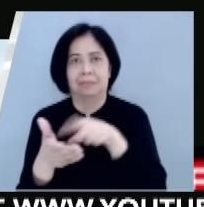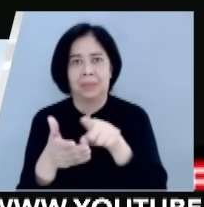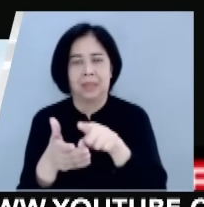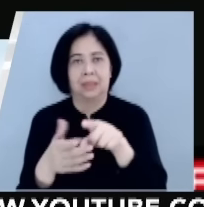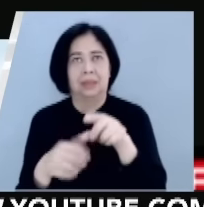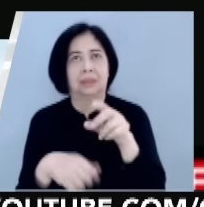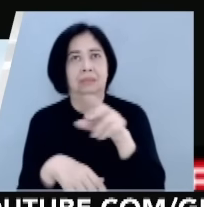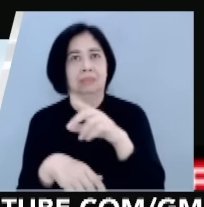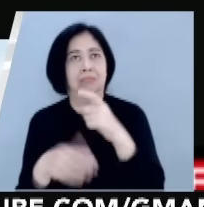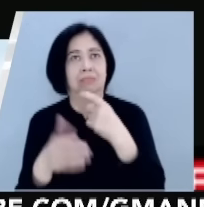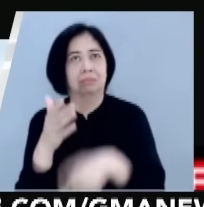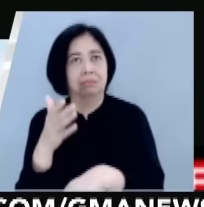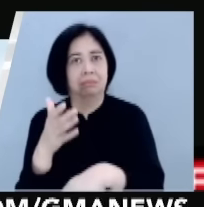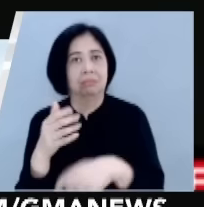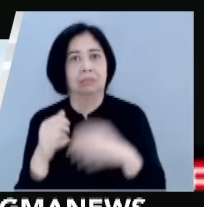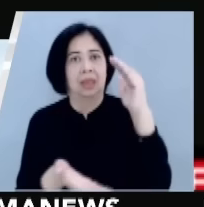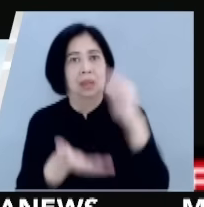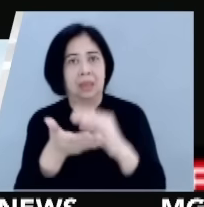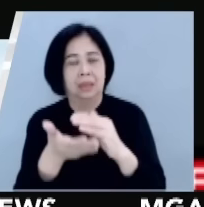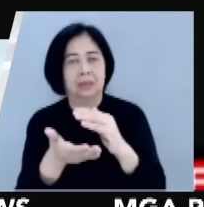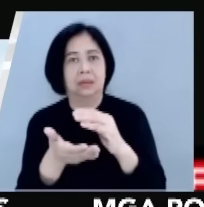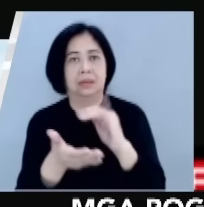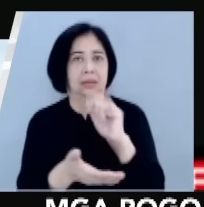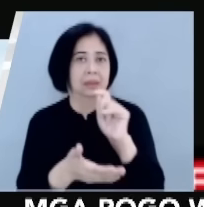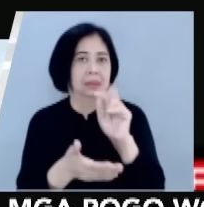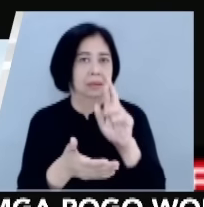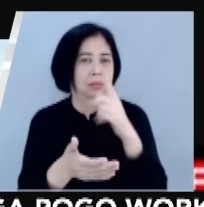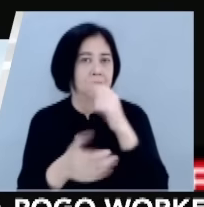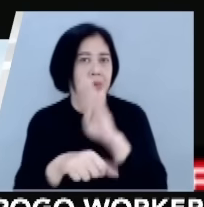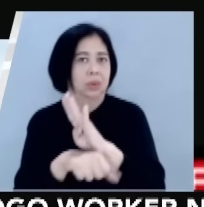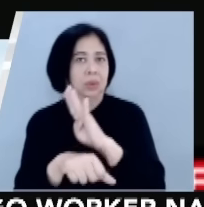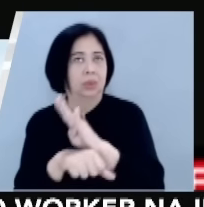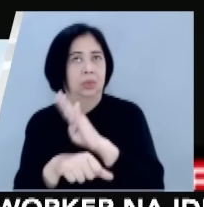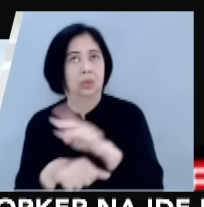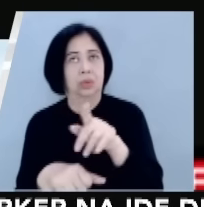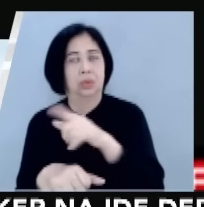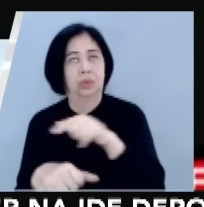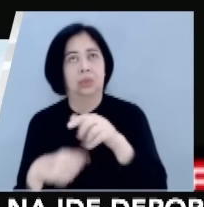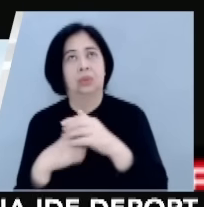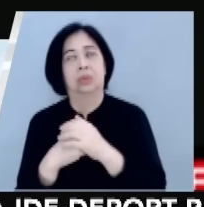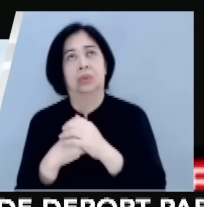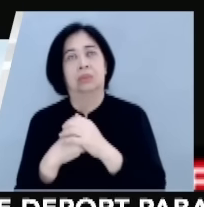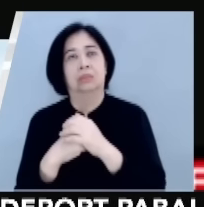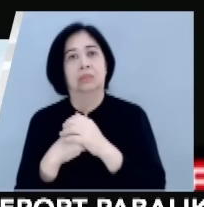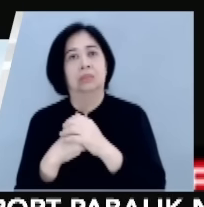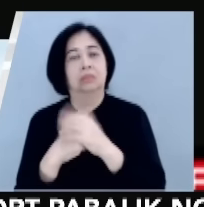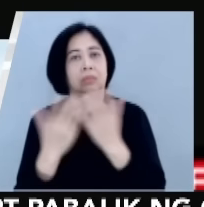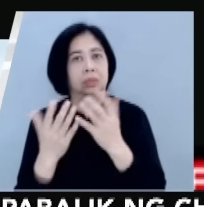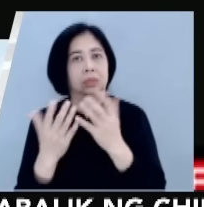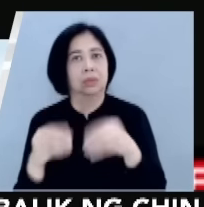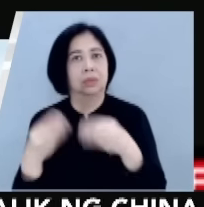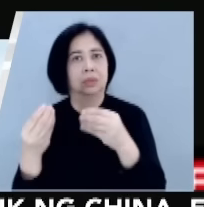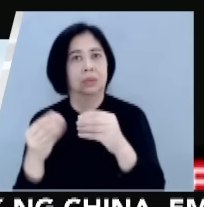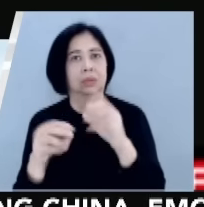lesser income tax because the businesses are or filing deductibility. So